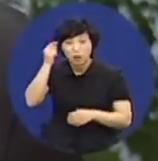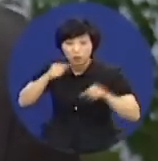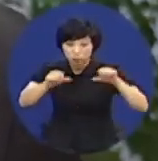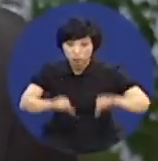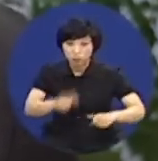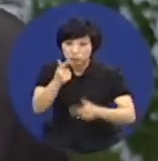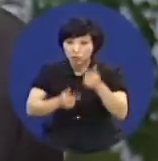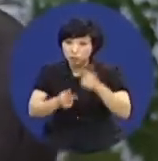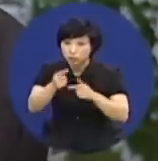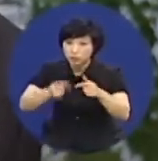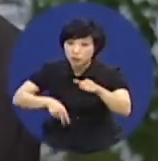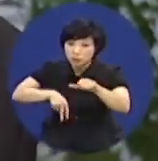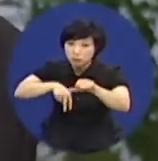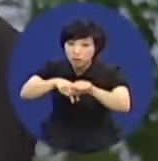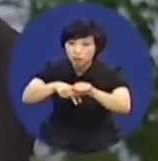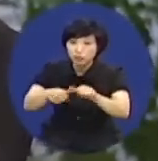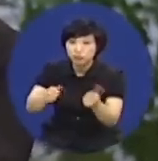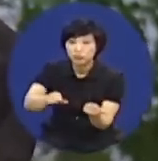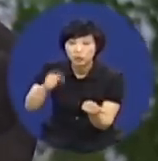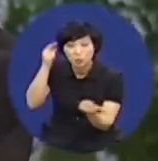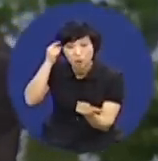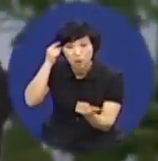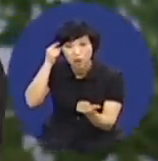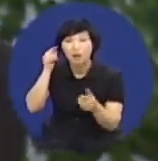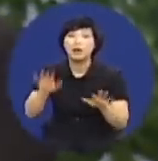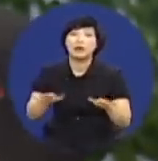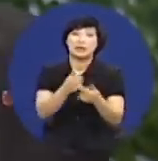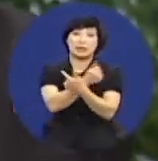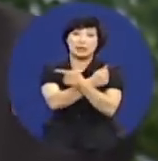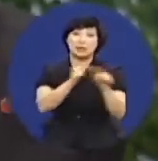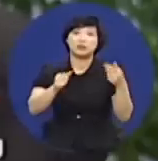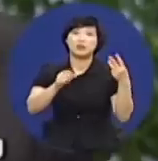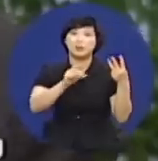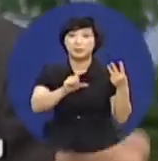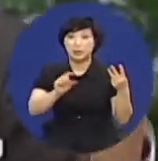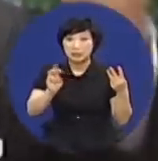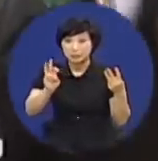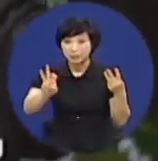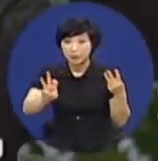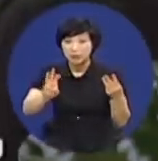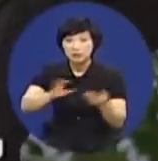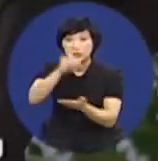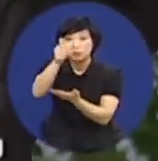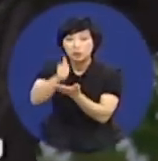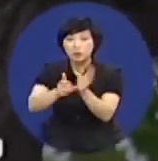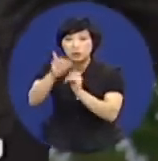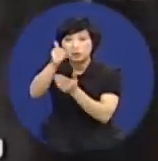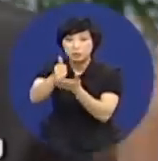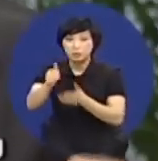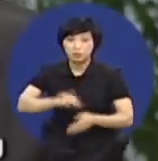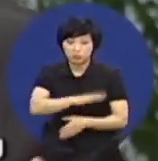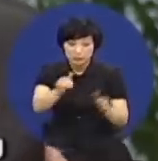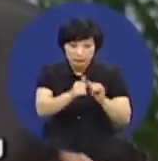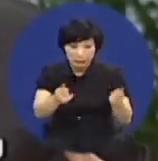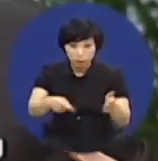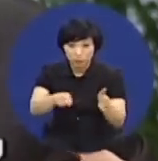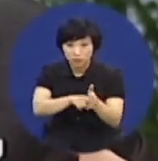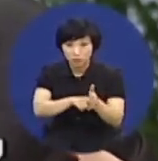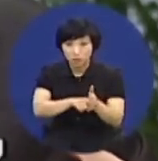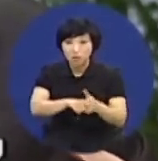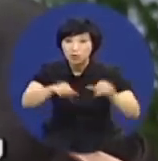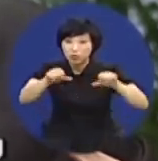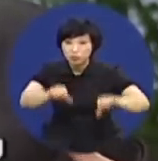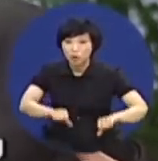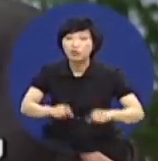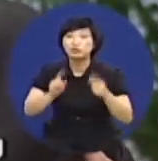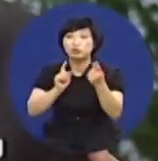なぜ呪いの木につけられなければならないですか。ガラテヤ書3の13に、キリストは私たち